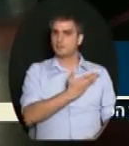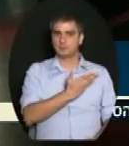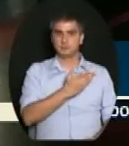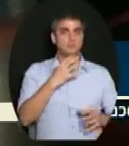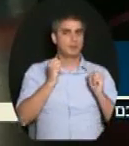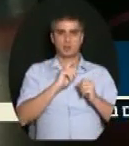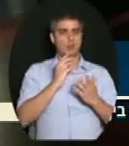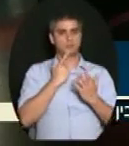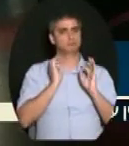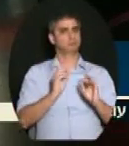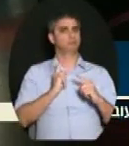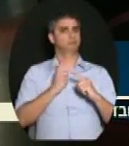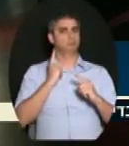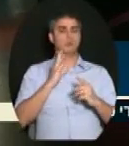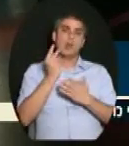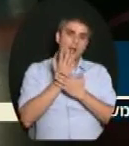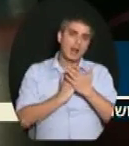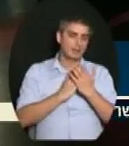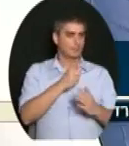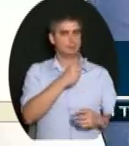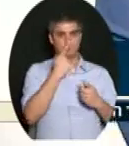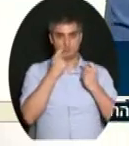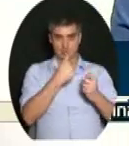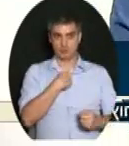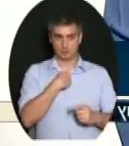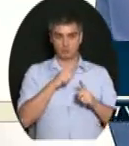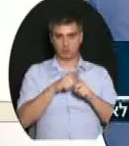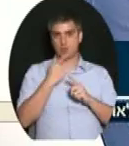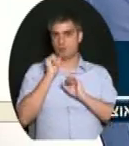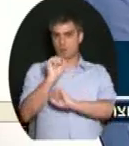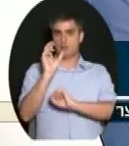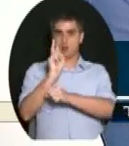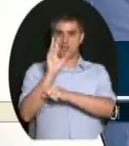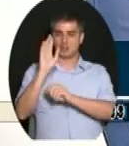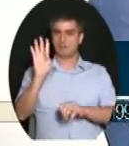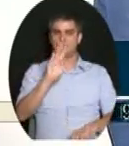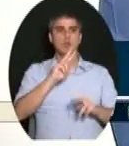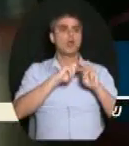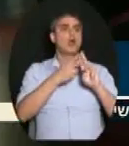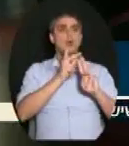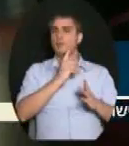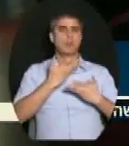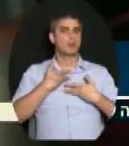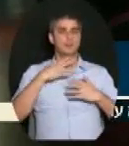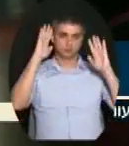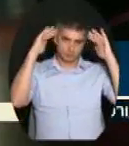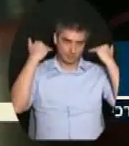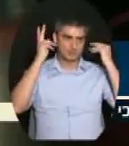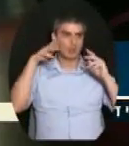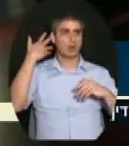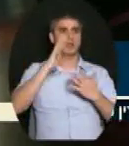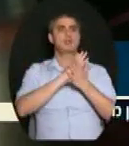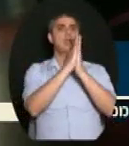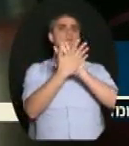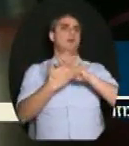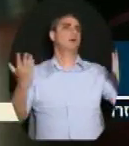בוודאי לא ככתבה וכלשונה, אולי חלקים ממנה. אז את מכריחה אותי כאילו להתייצב ולהגן על נתניהו. העולם גם לא קנה שבמצרים עשויה להיות... אני לא משלמת